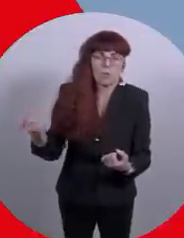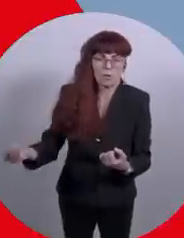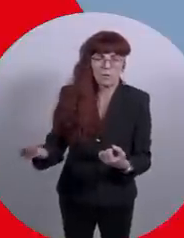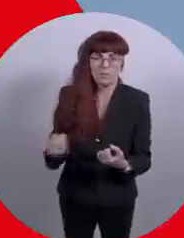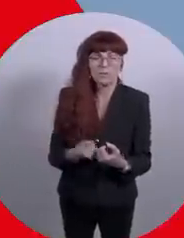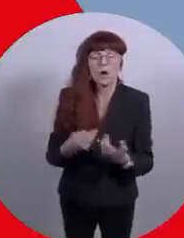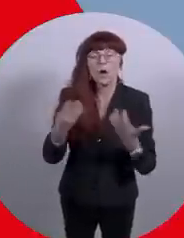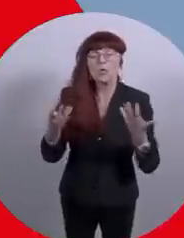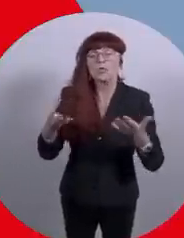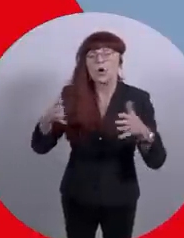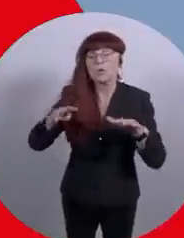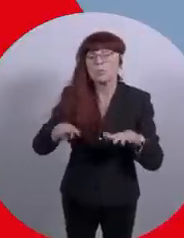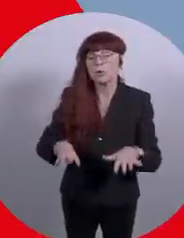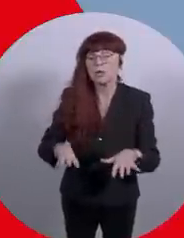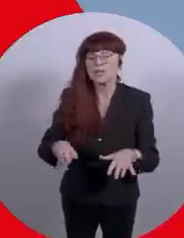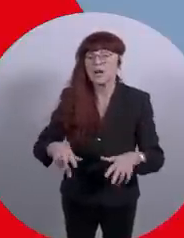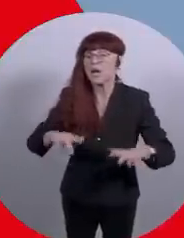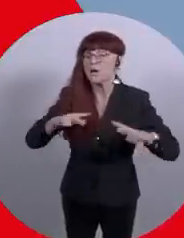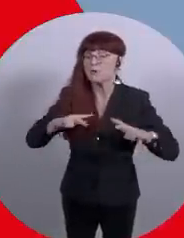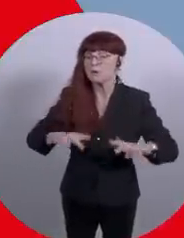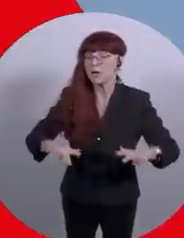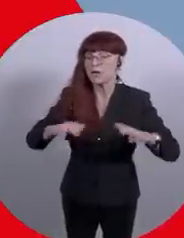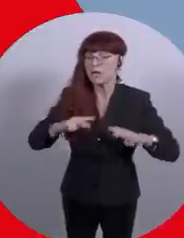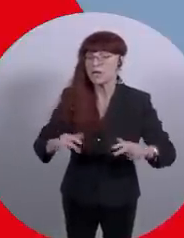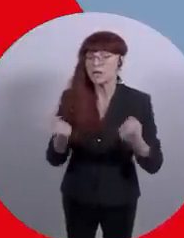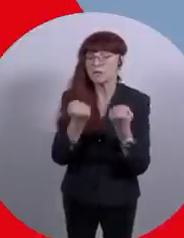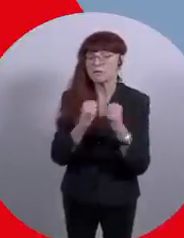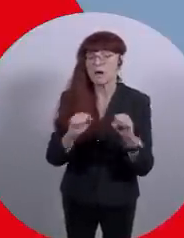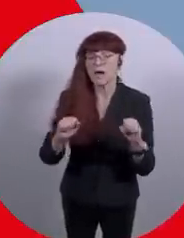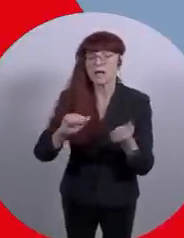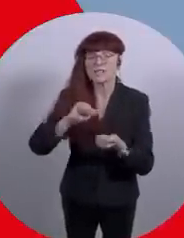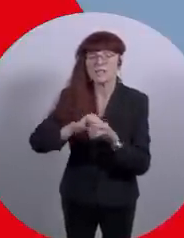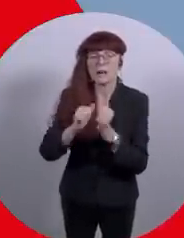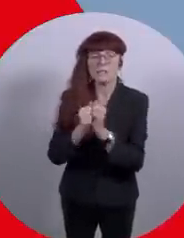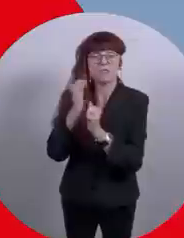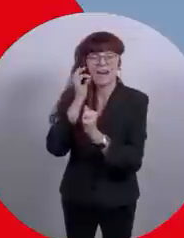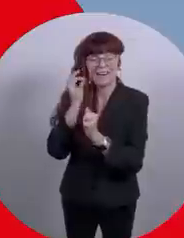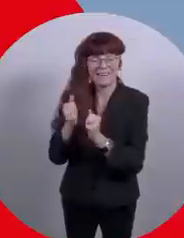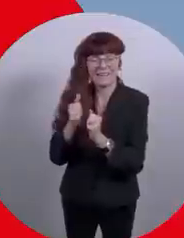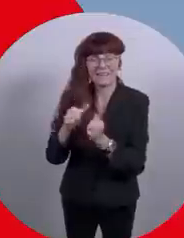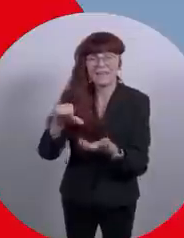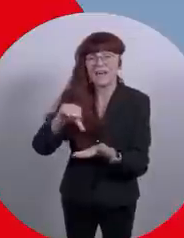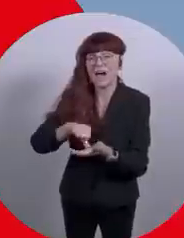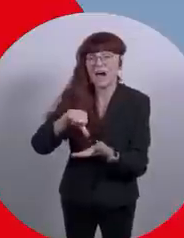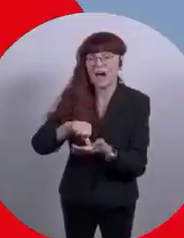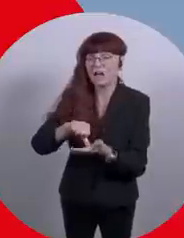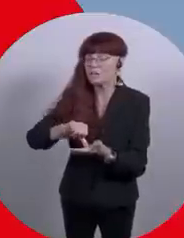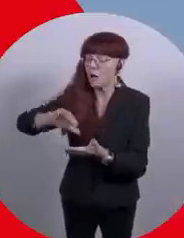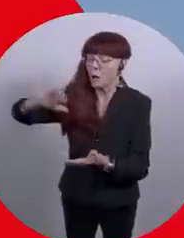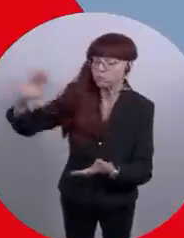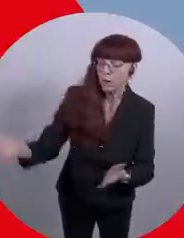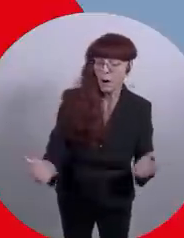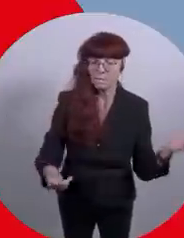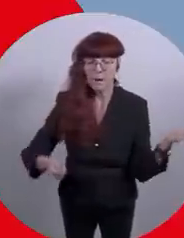friedliche freiheitskämpferinnen im Iran nachweislich brutal niedergeschlagen